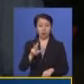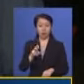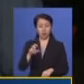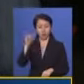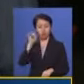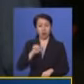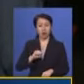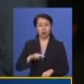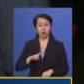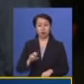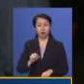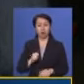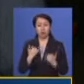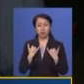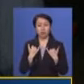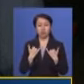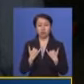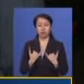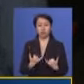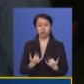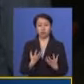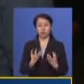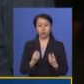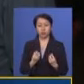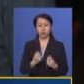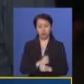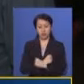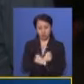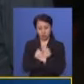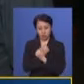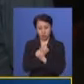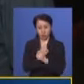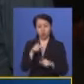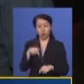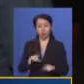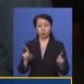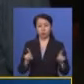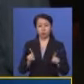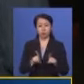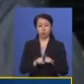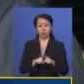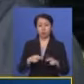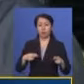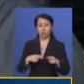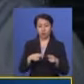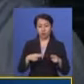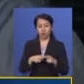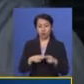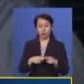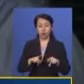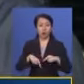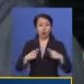АКК до сих пор, я вам еще раз сожалею о том, что вот такие препятствия. У них разные